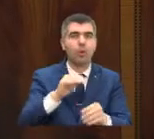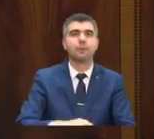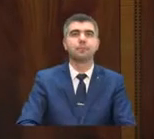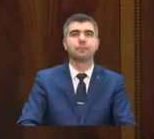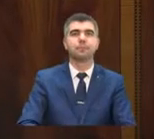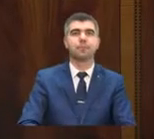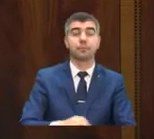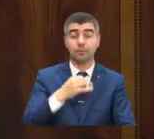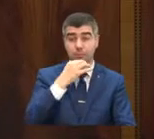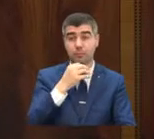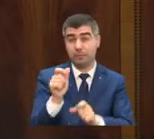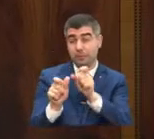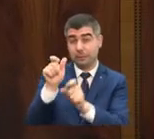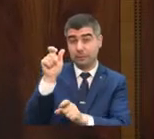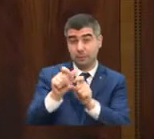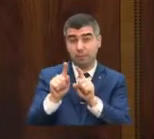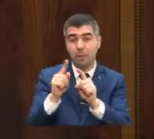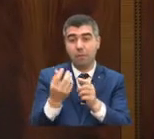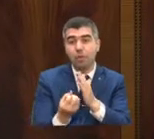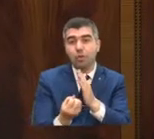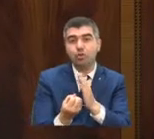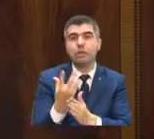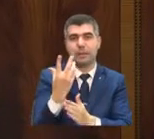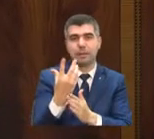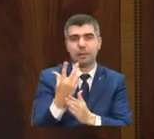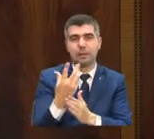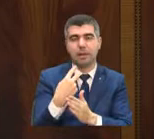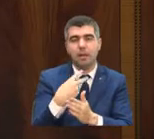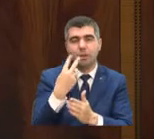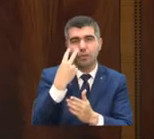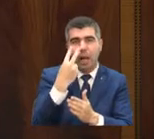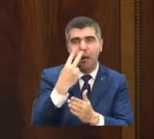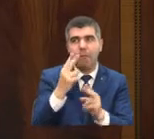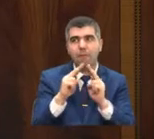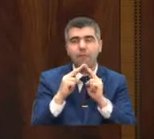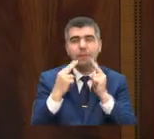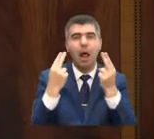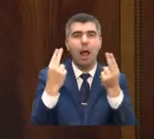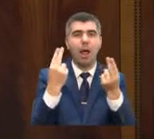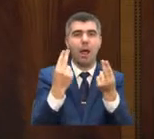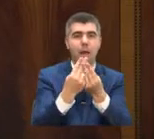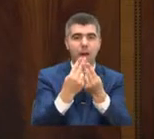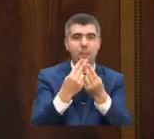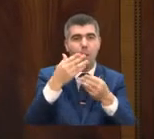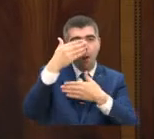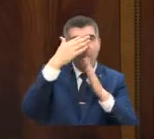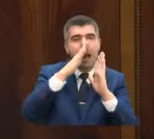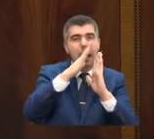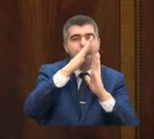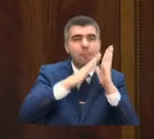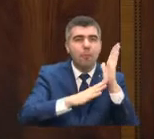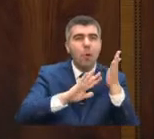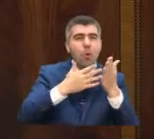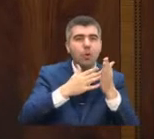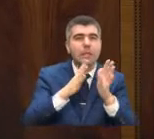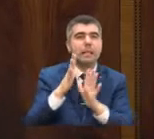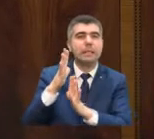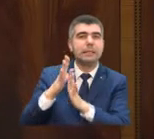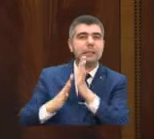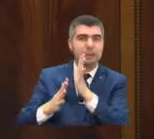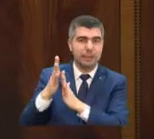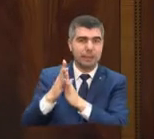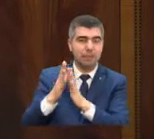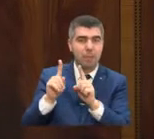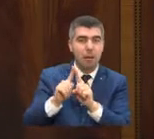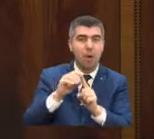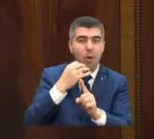الإجرامية لهذه الطريقة الجديدة مقارنة مع الأحداث الإرهابية السابقة التي عرفتها المملكة جاء كنتيجة لنجاح السلطات